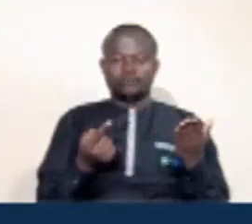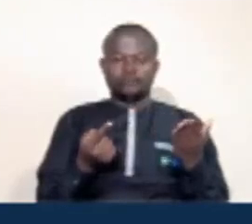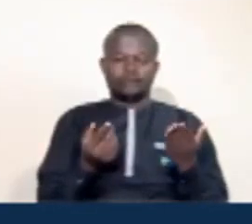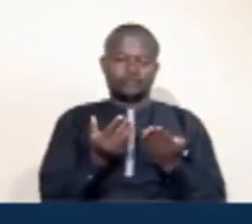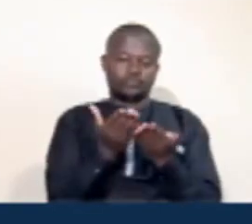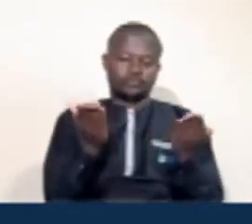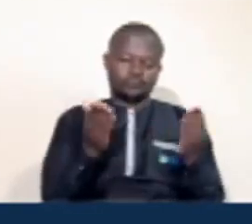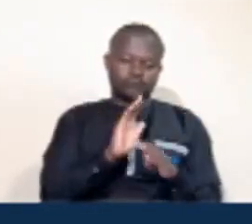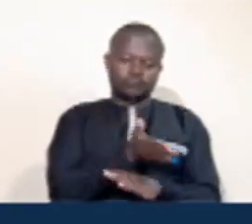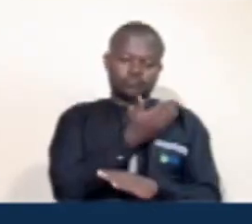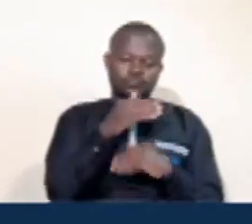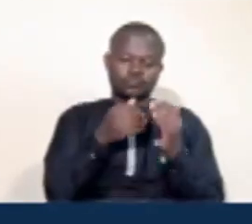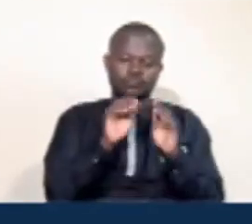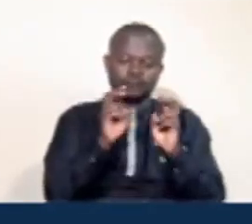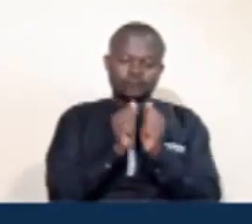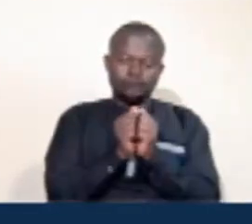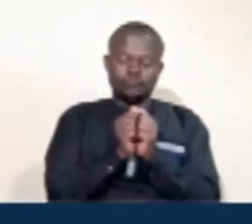aho bakuriyeho yuko